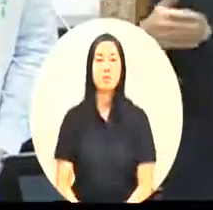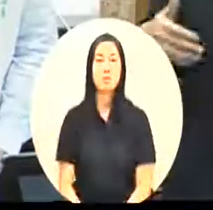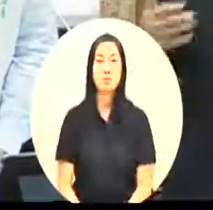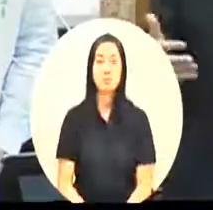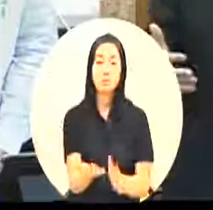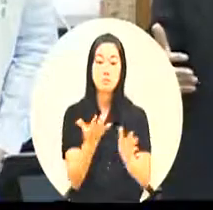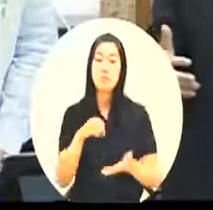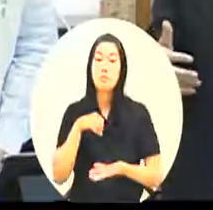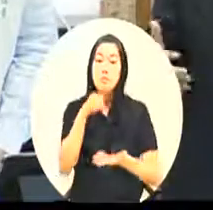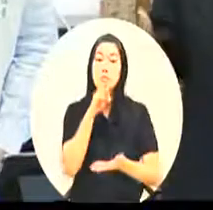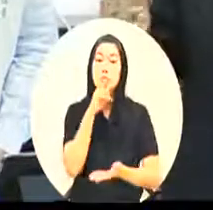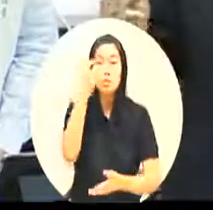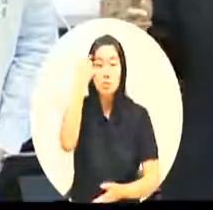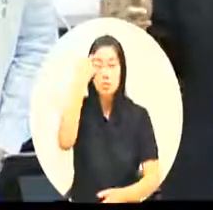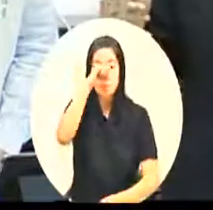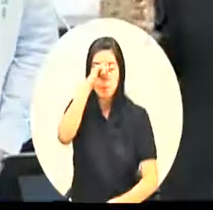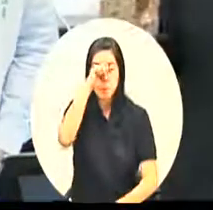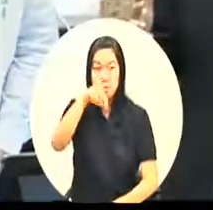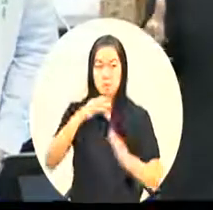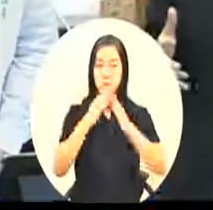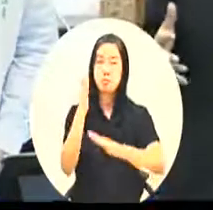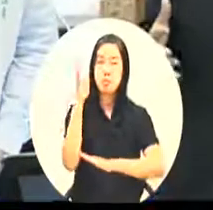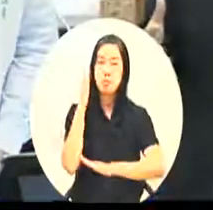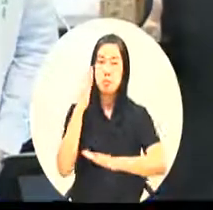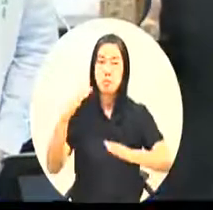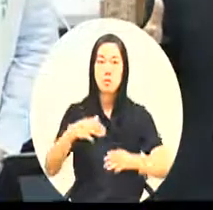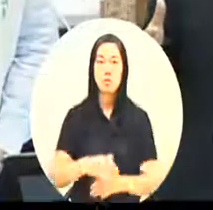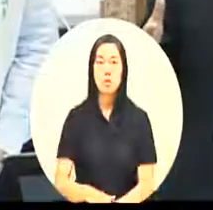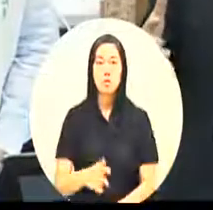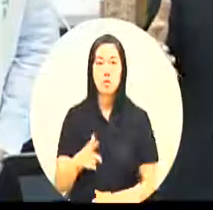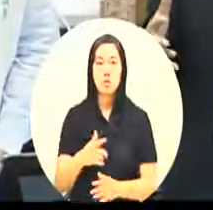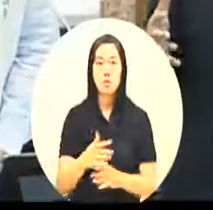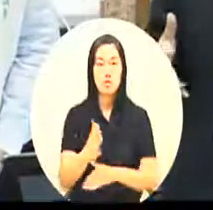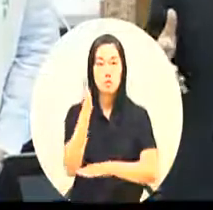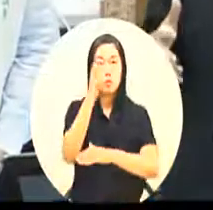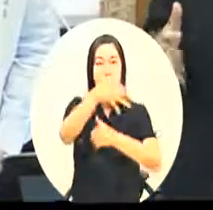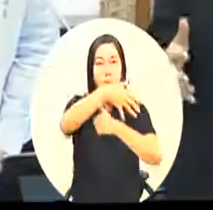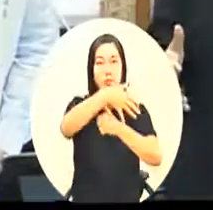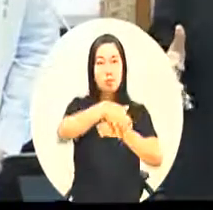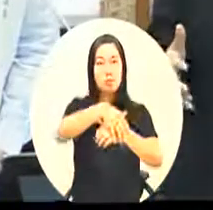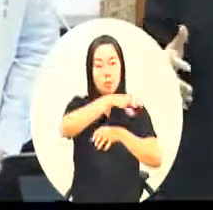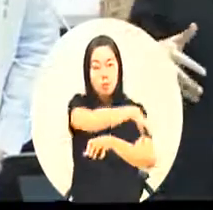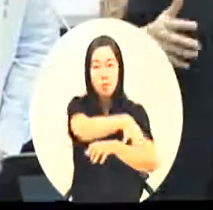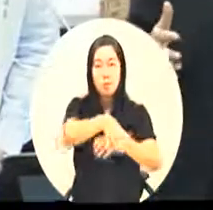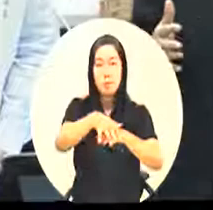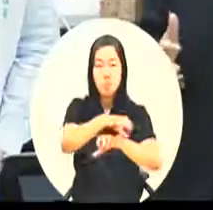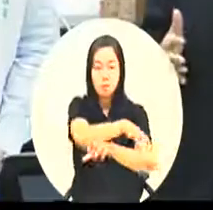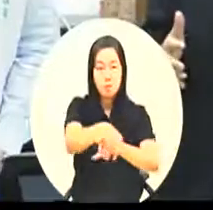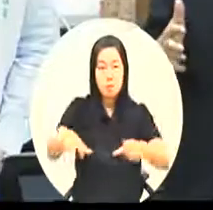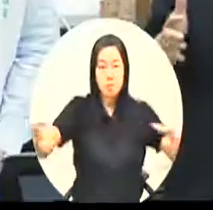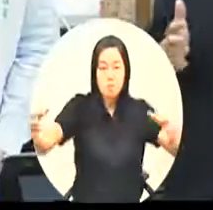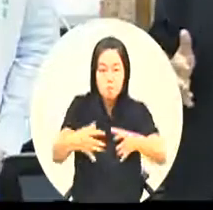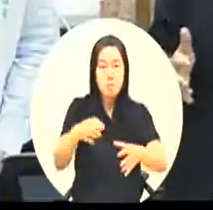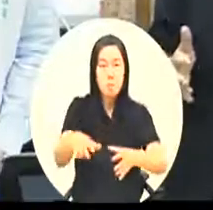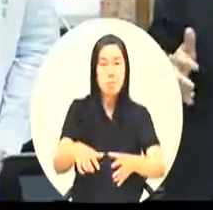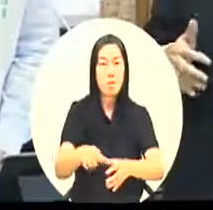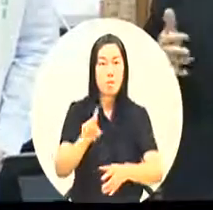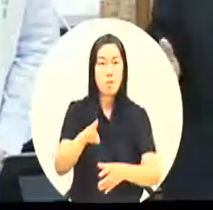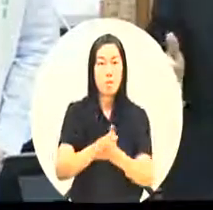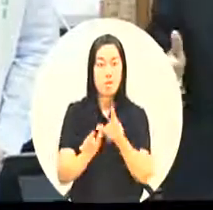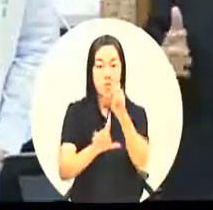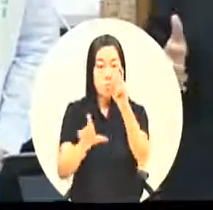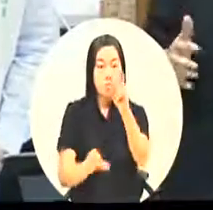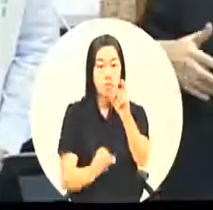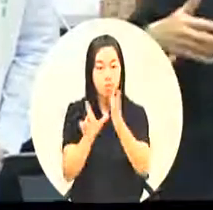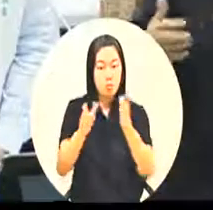所提到，我们真的希望说市政府集中了各个局处的资源进去以后，不是只是为了那个十月的一个